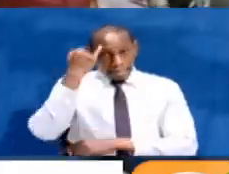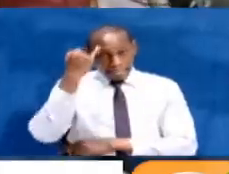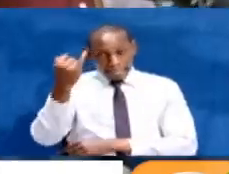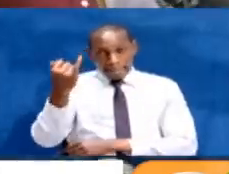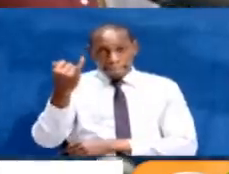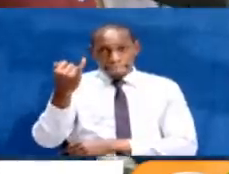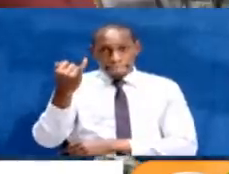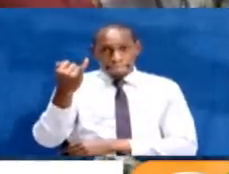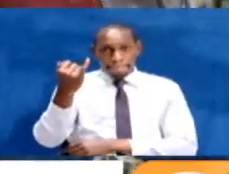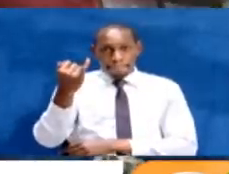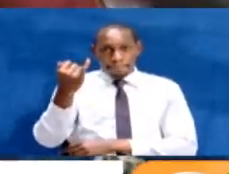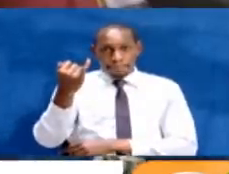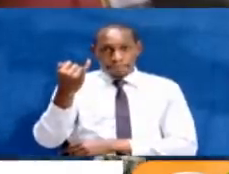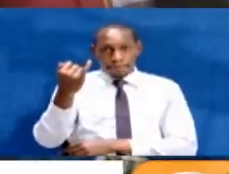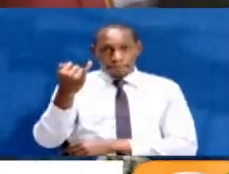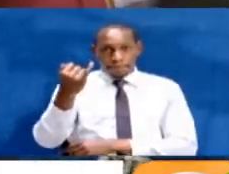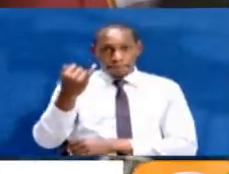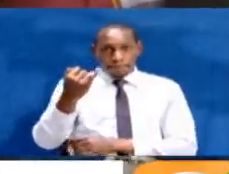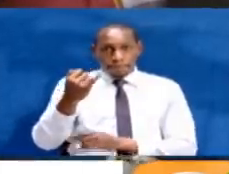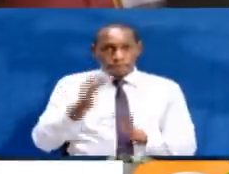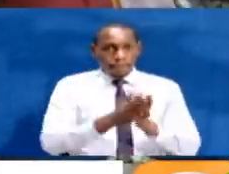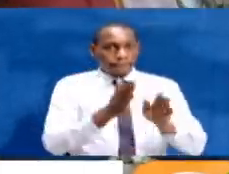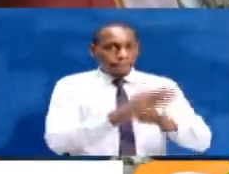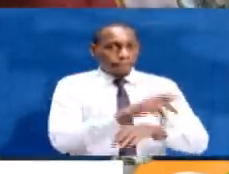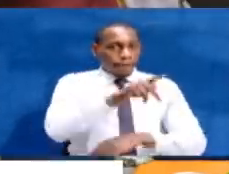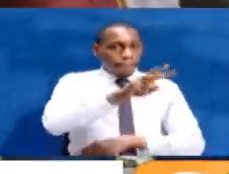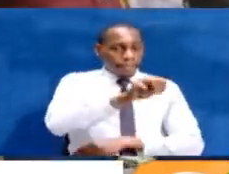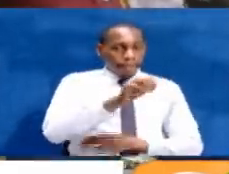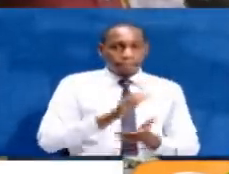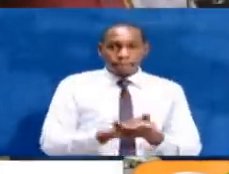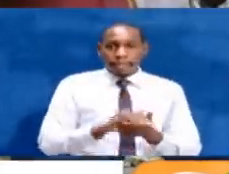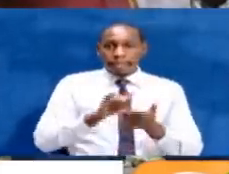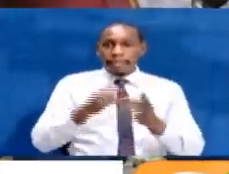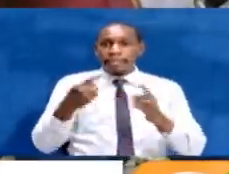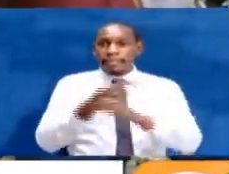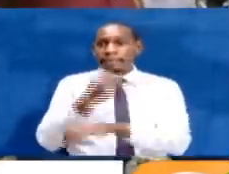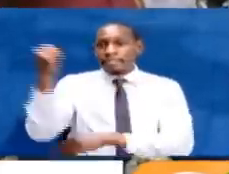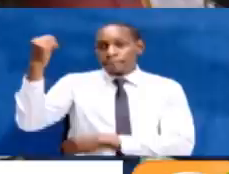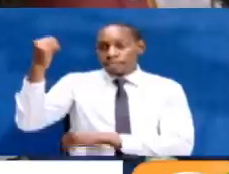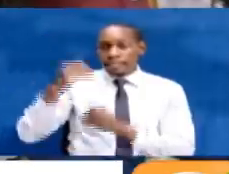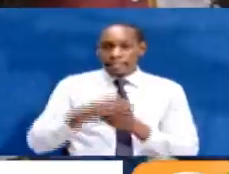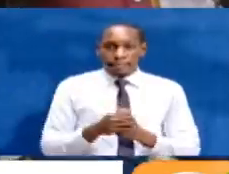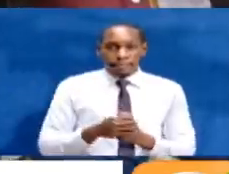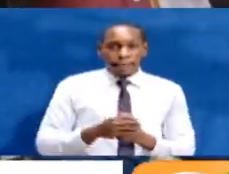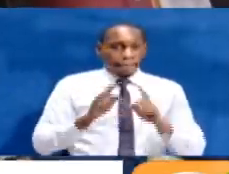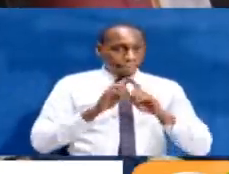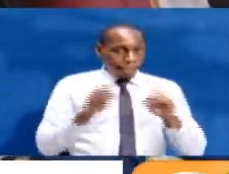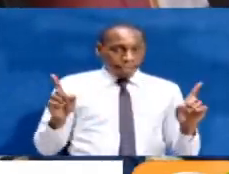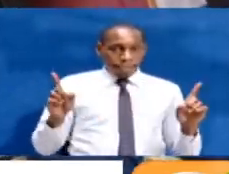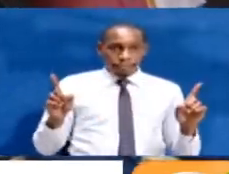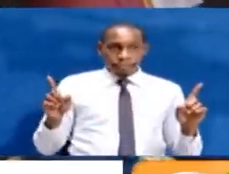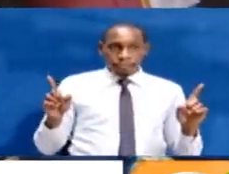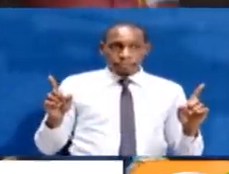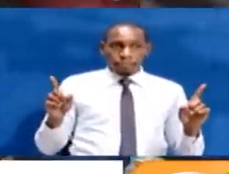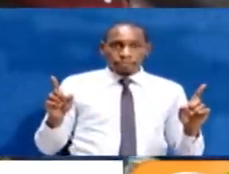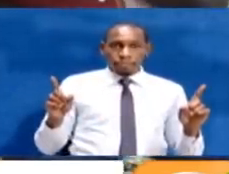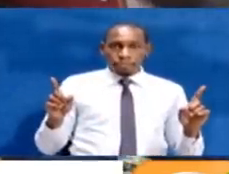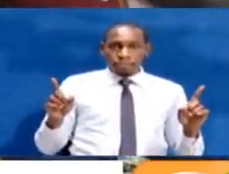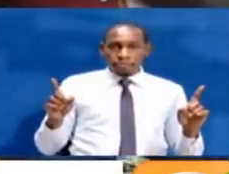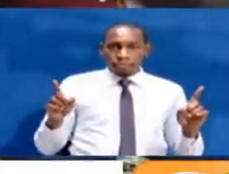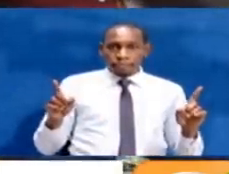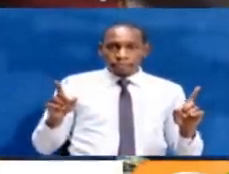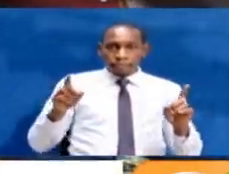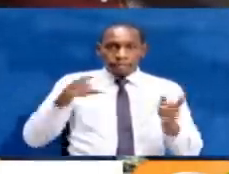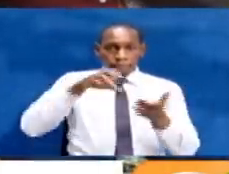kimawazo na former prime minister. Yes. Haya ni tofauti ya kisiasa. Lakini